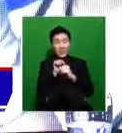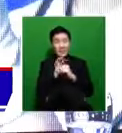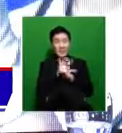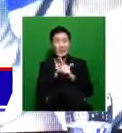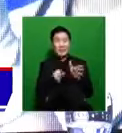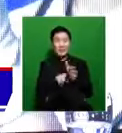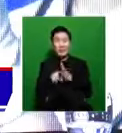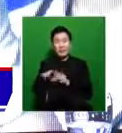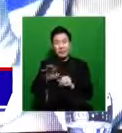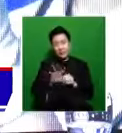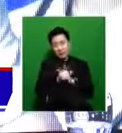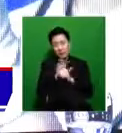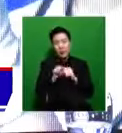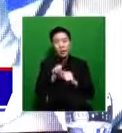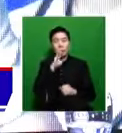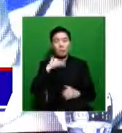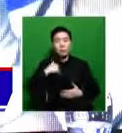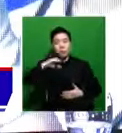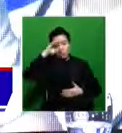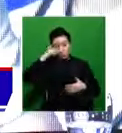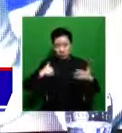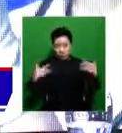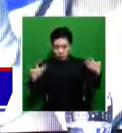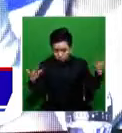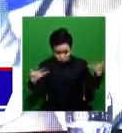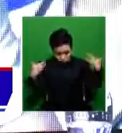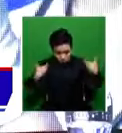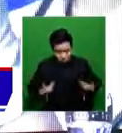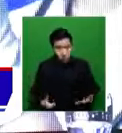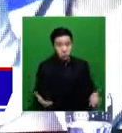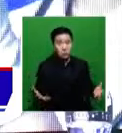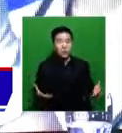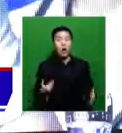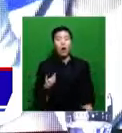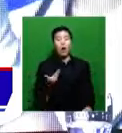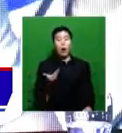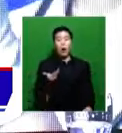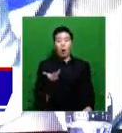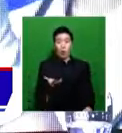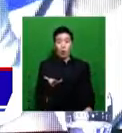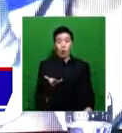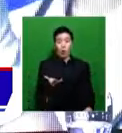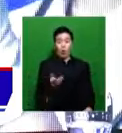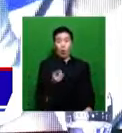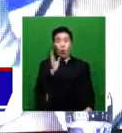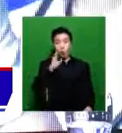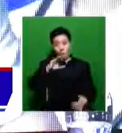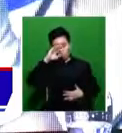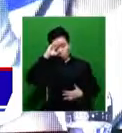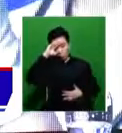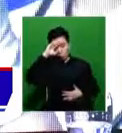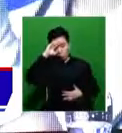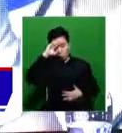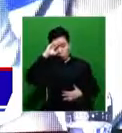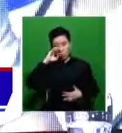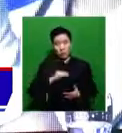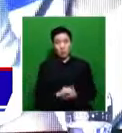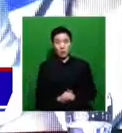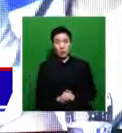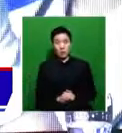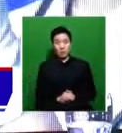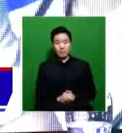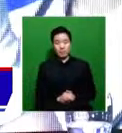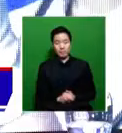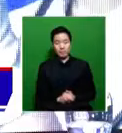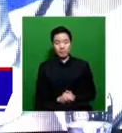ผู้ป่วยไม่แสดงอาการเนี่ยเราขอให้พวกท่านให้ผู้ป่วยทั้งหลายเหล่านั้น